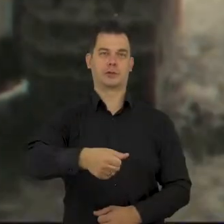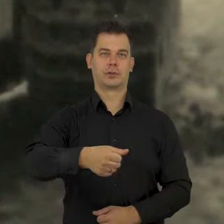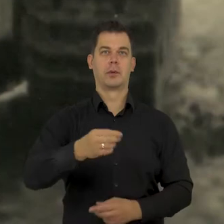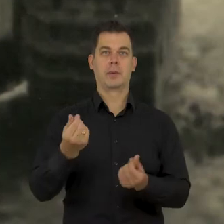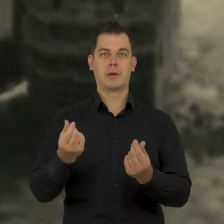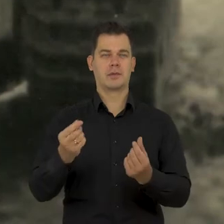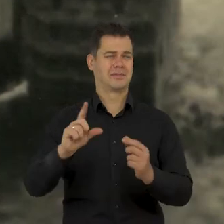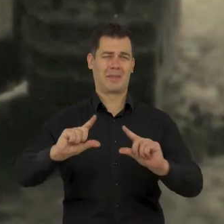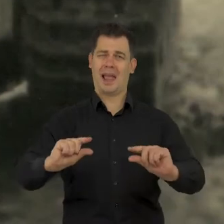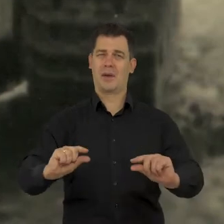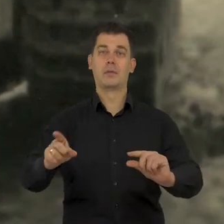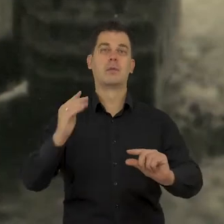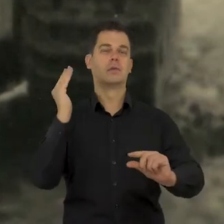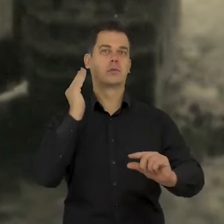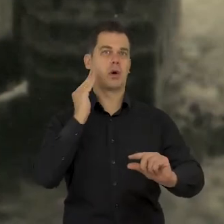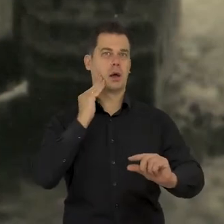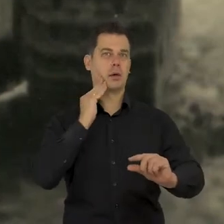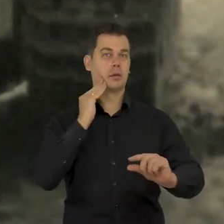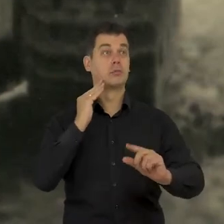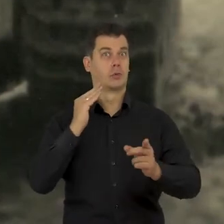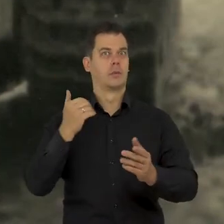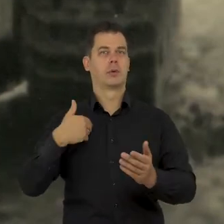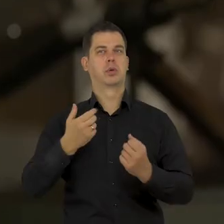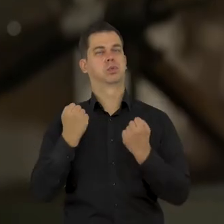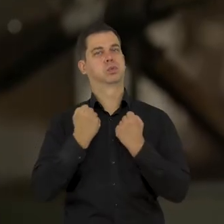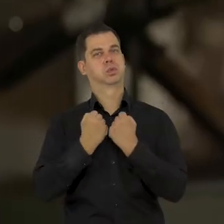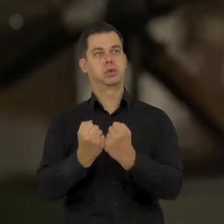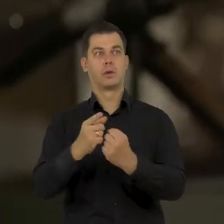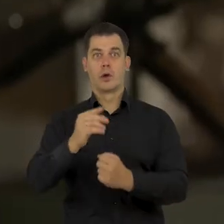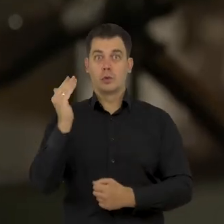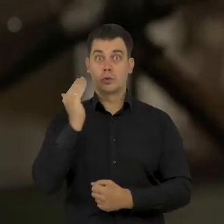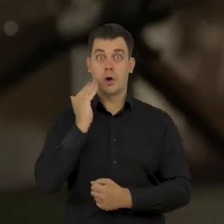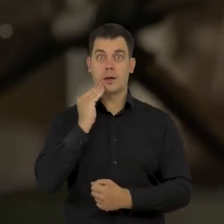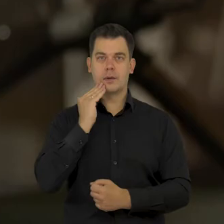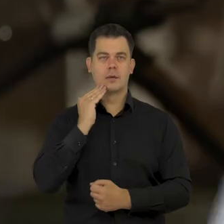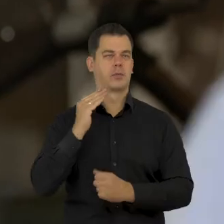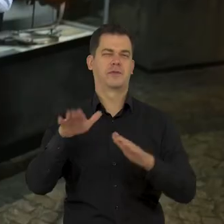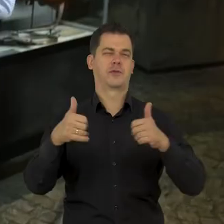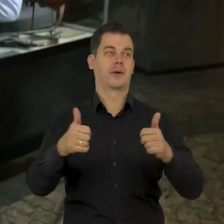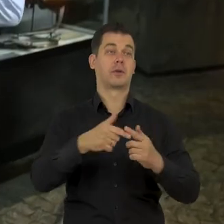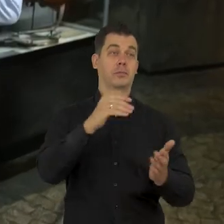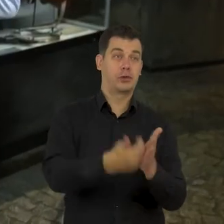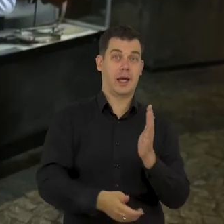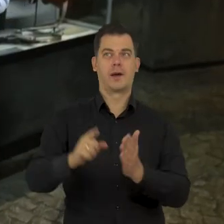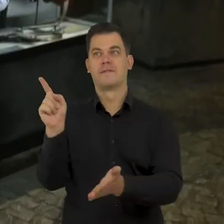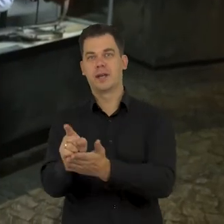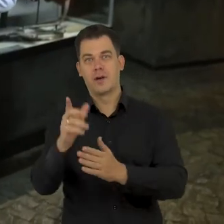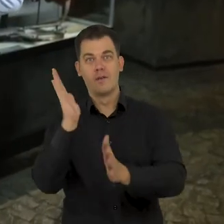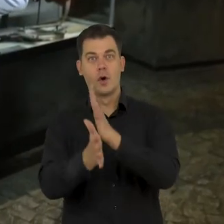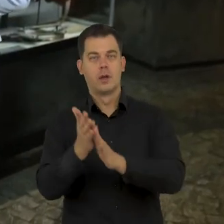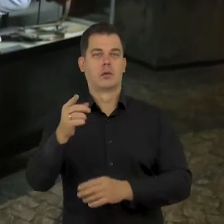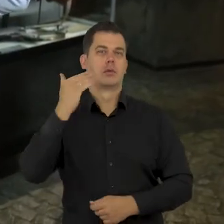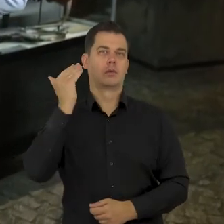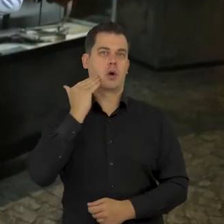żołd. Wypłaciło żołd bardzo niewielki w dolarach, bo to była ta twarda waluta, którą wszyscy uznawali, nieważne po której stronie frontu, ale